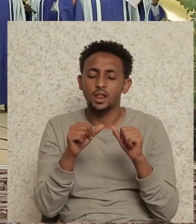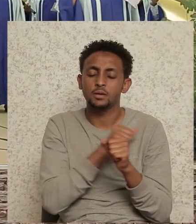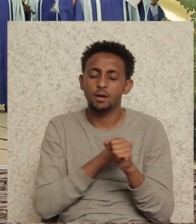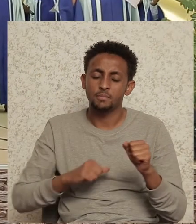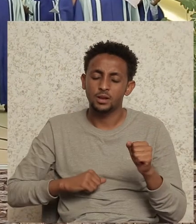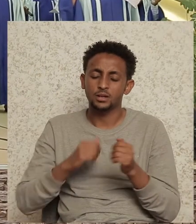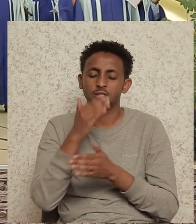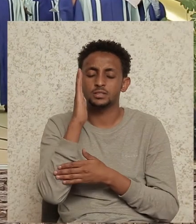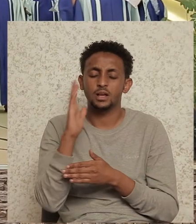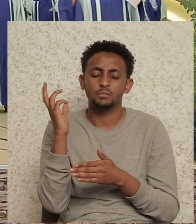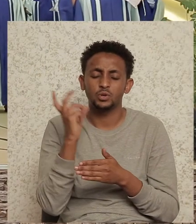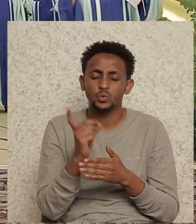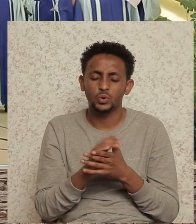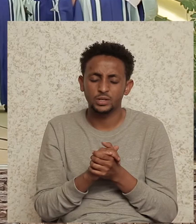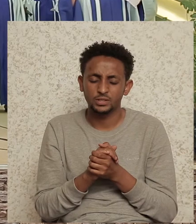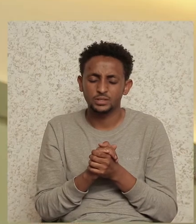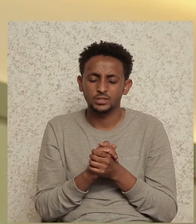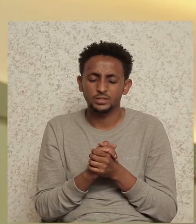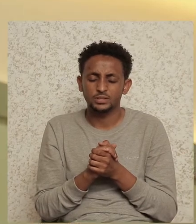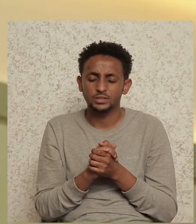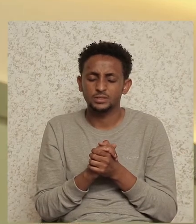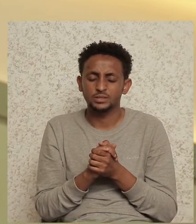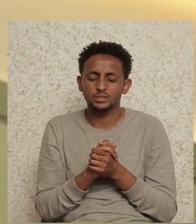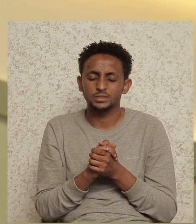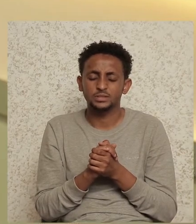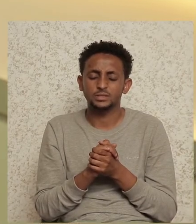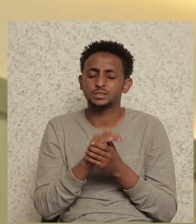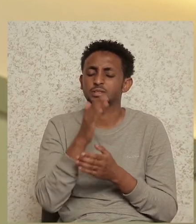የዘላለም አምላክ እግዚአብሔር ሆይ